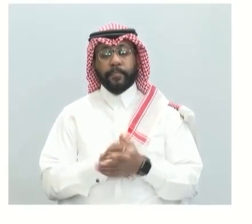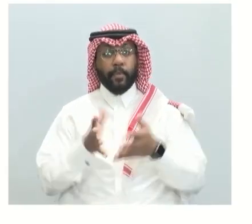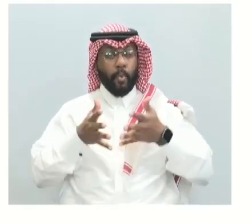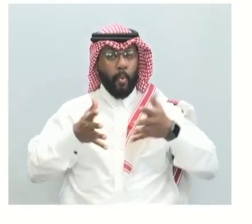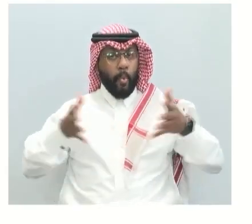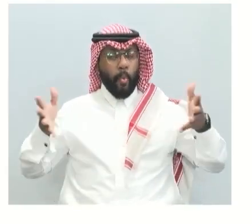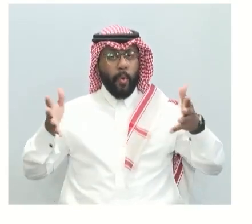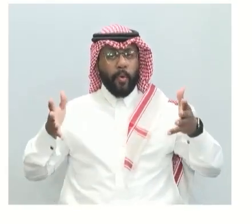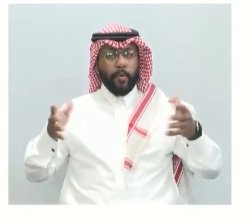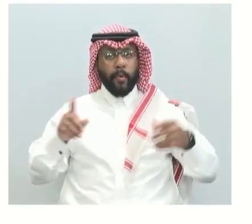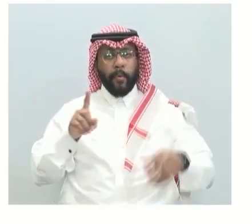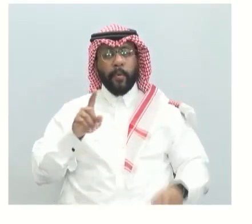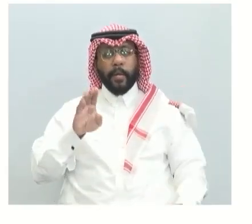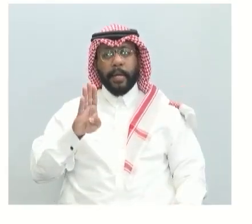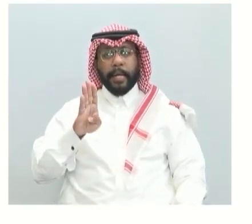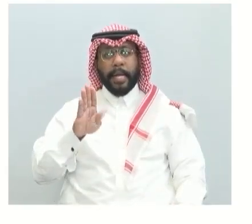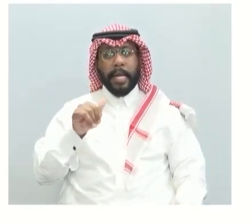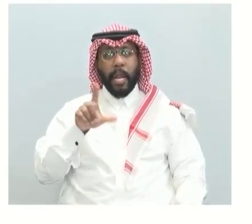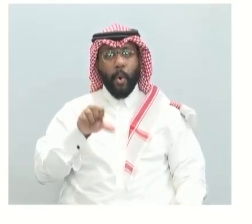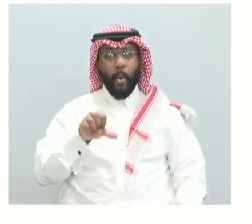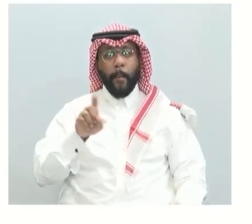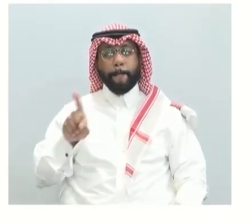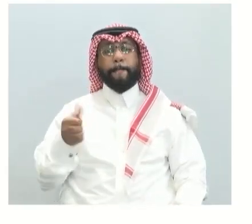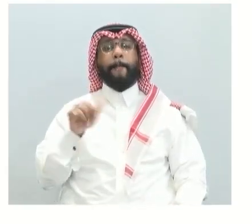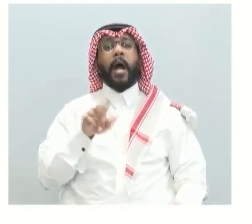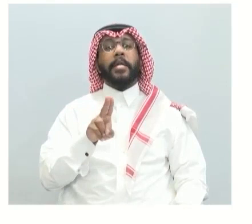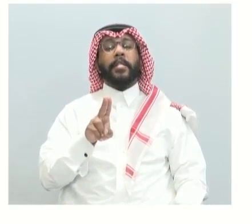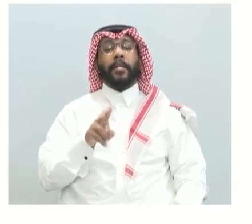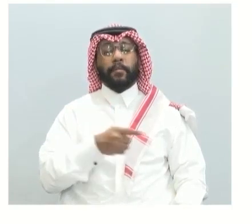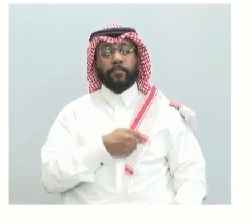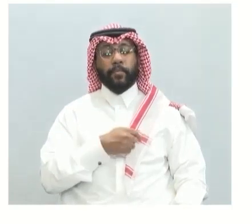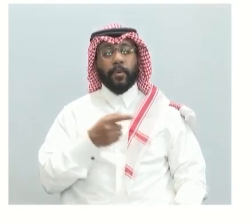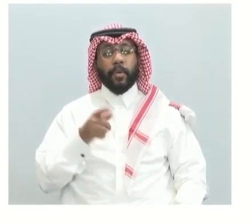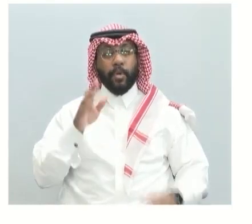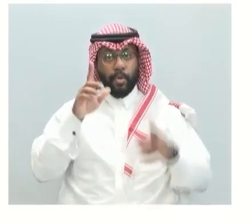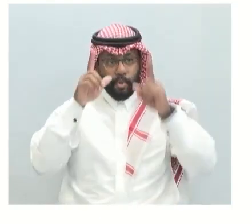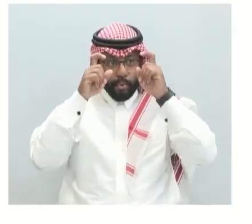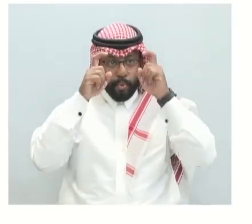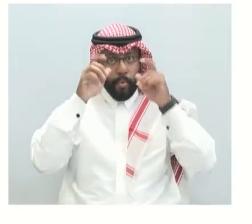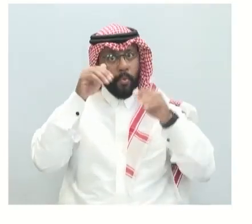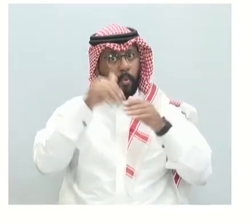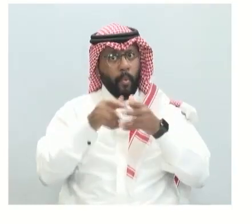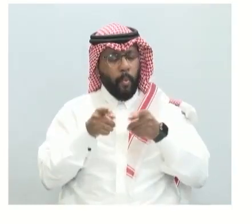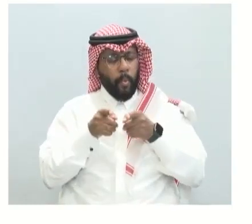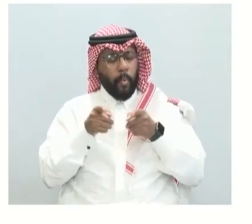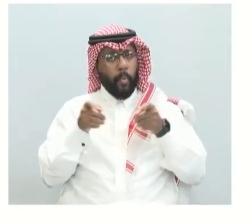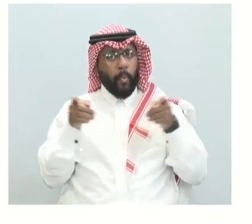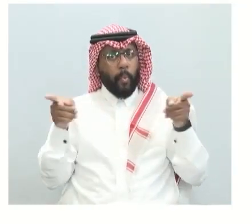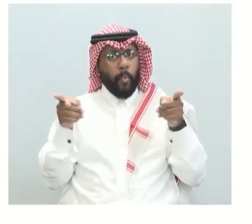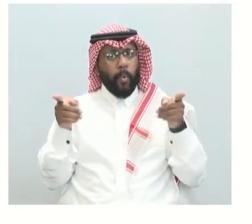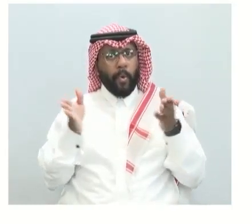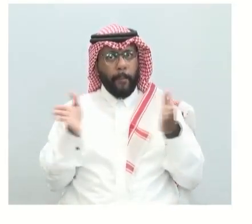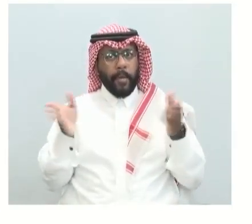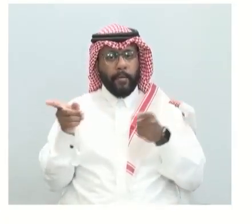حيزا بين الكيلو بايتات والميجا بايتات احسنتم لدينا الصوره عاده تتراوح حجمها بين الكيلو